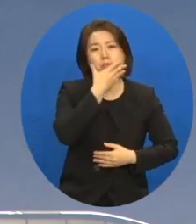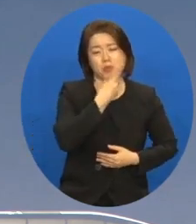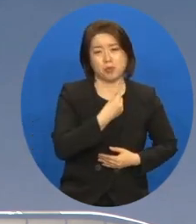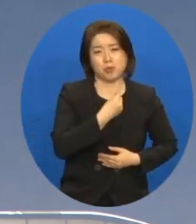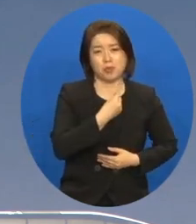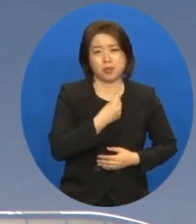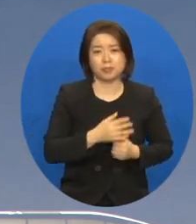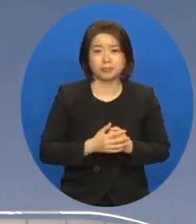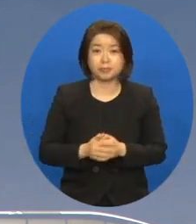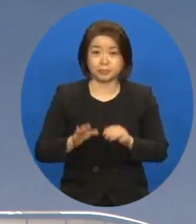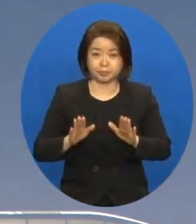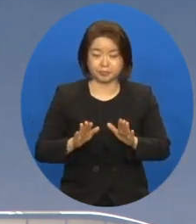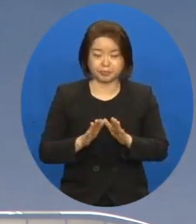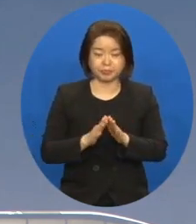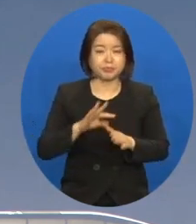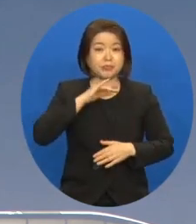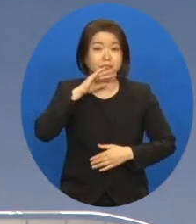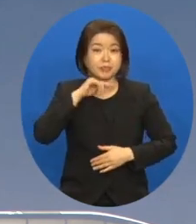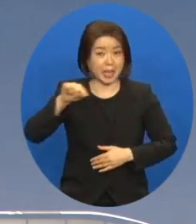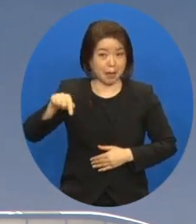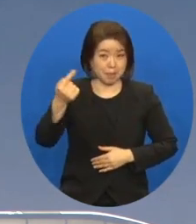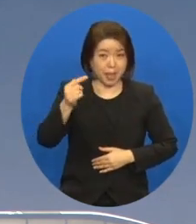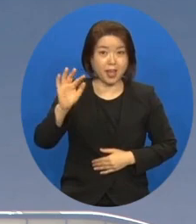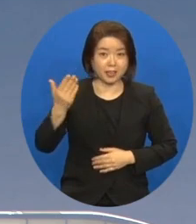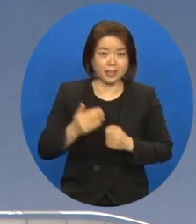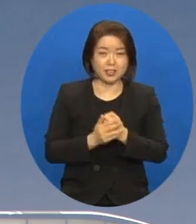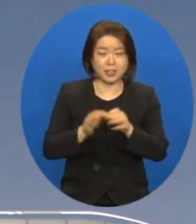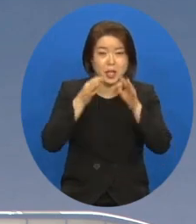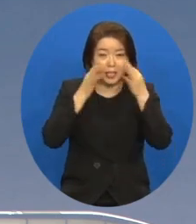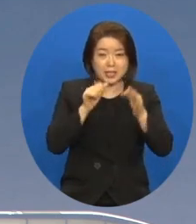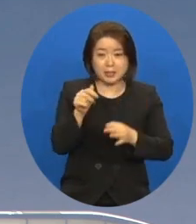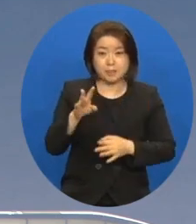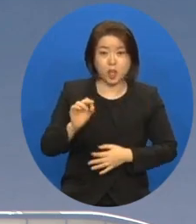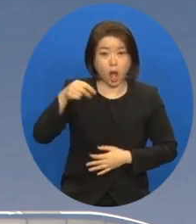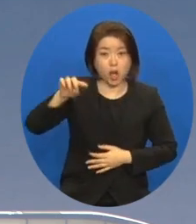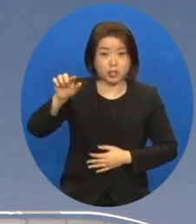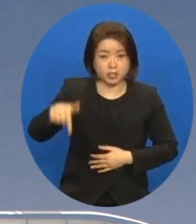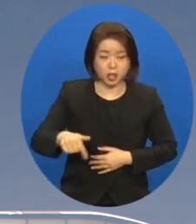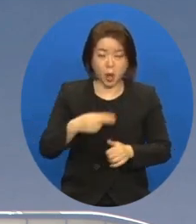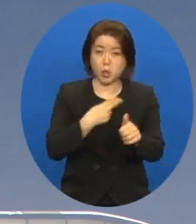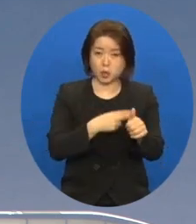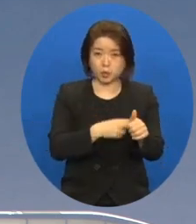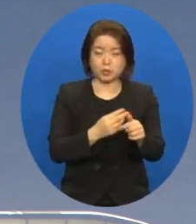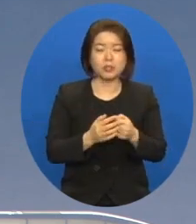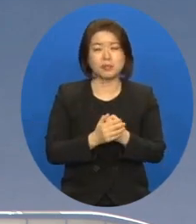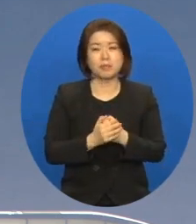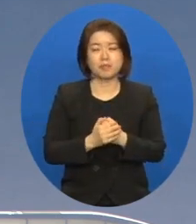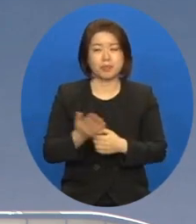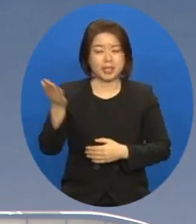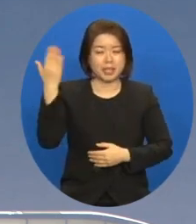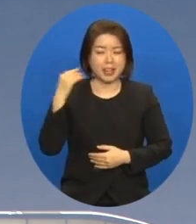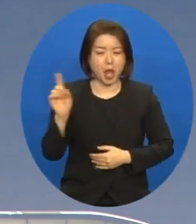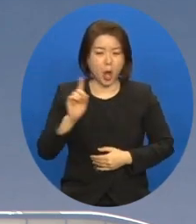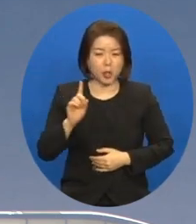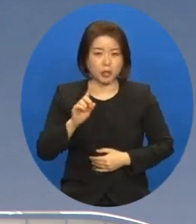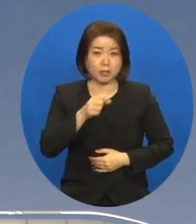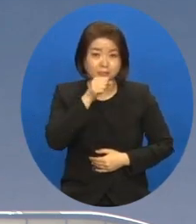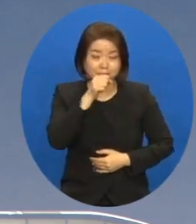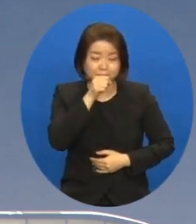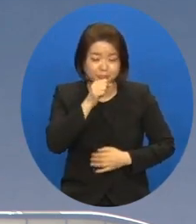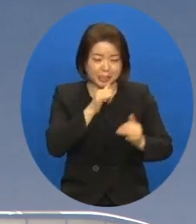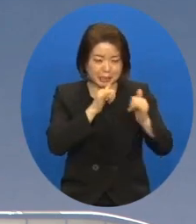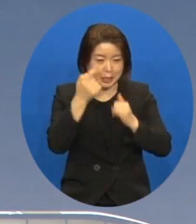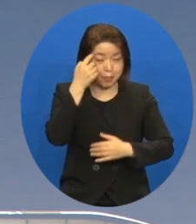올해로 만 100세가 되시는 김형석 교수님, 그분이 어떤 기자가